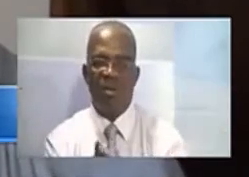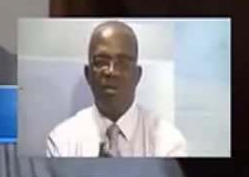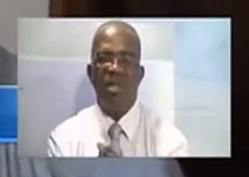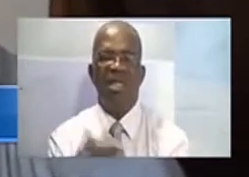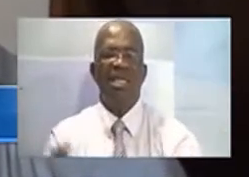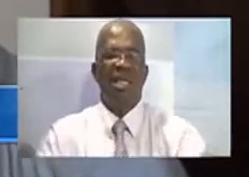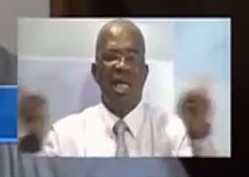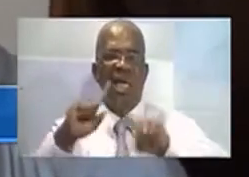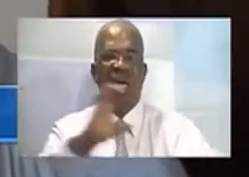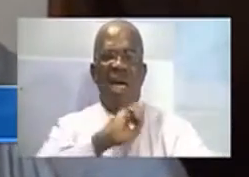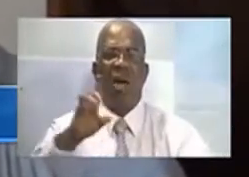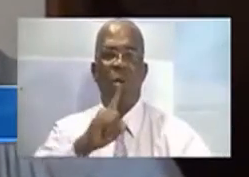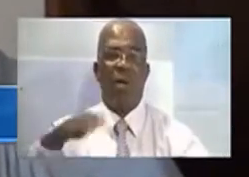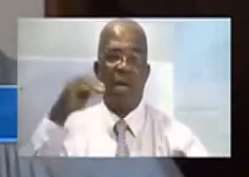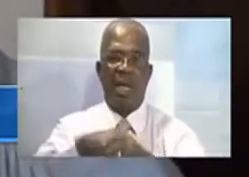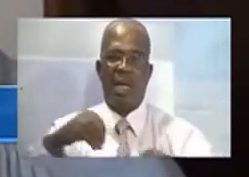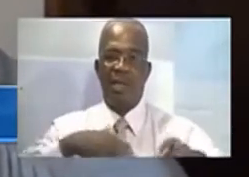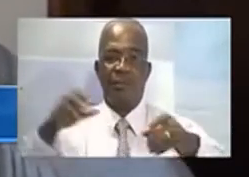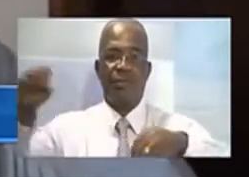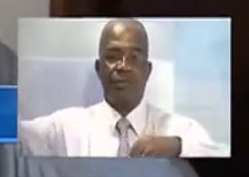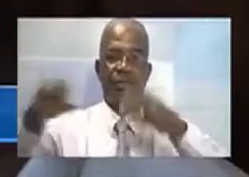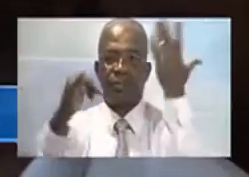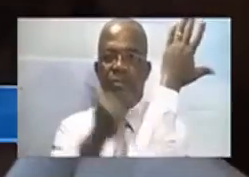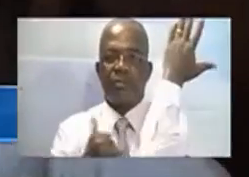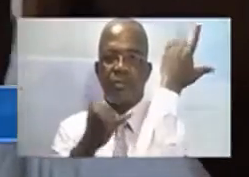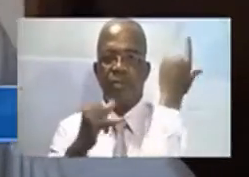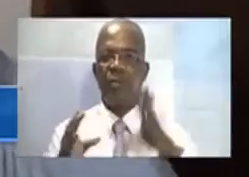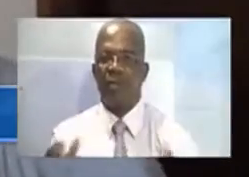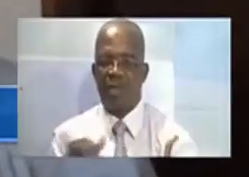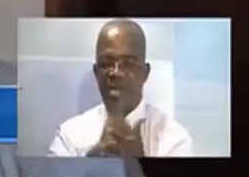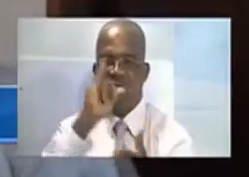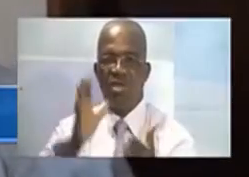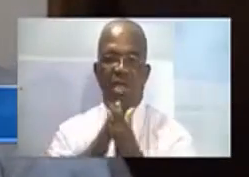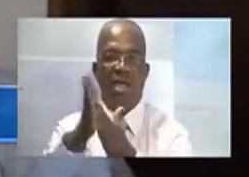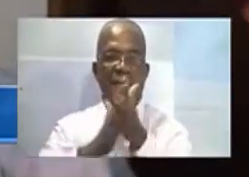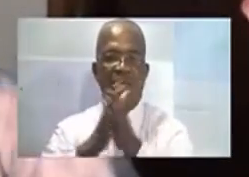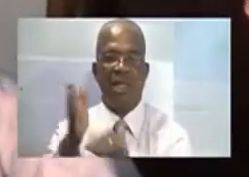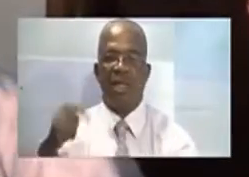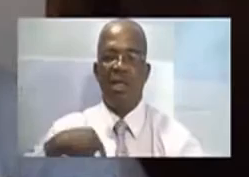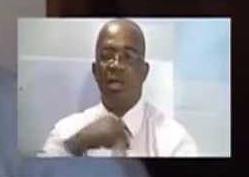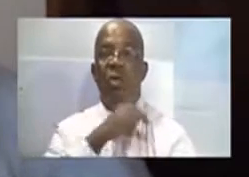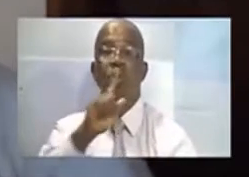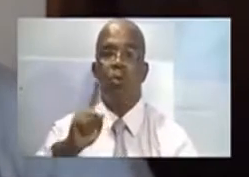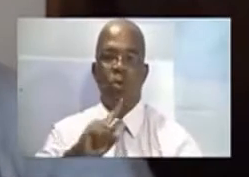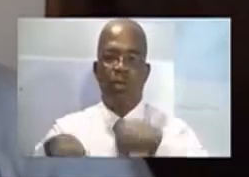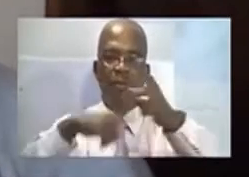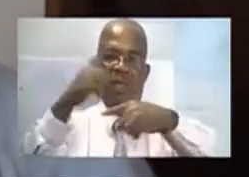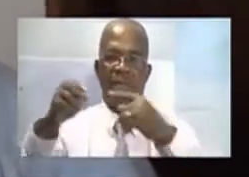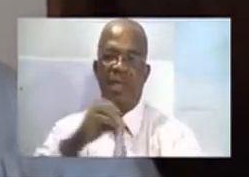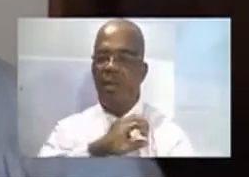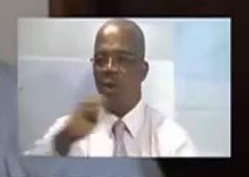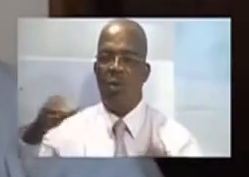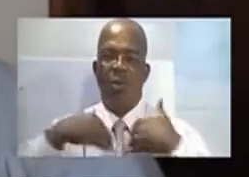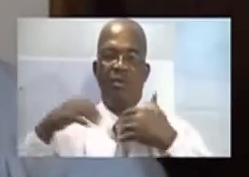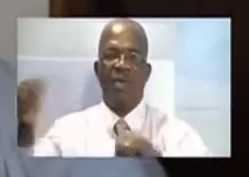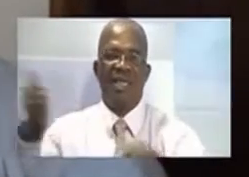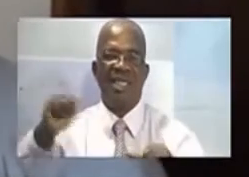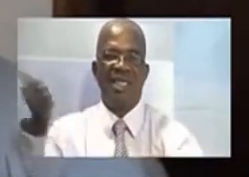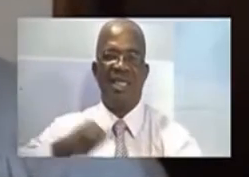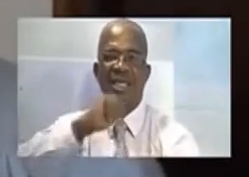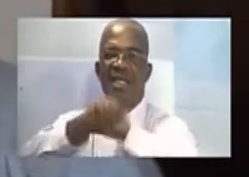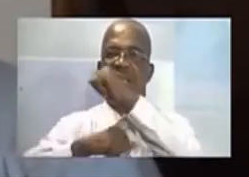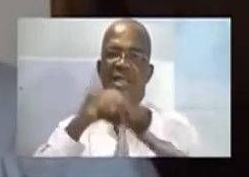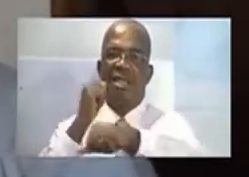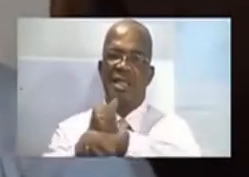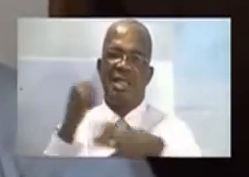que de se retrouver chez soi-même. Nous sommes partis, certains ont fait plus de 10 ans hors de la Côte d'Ivoire. Revenir au